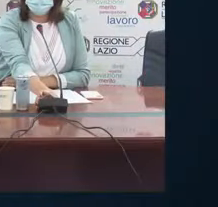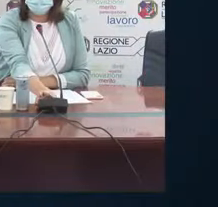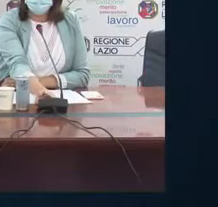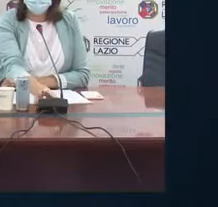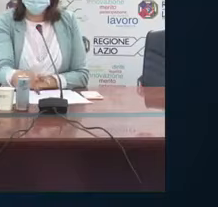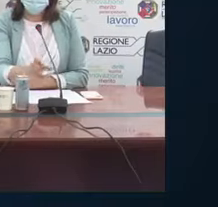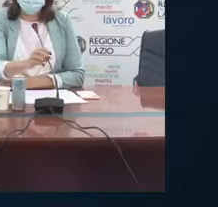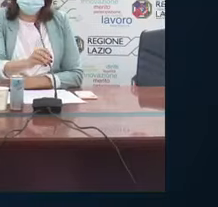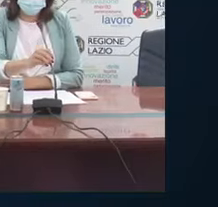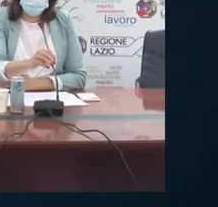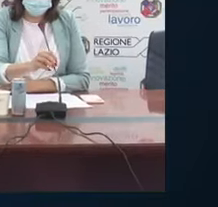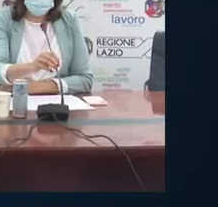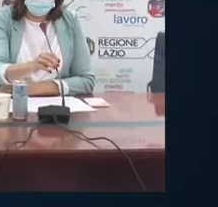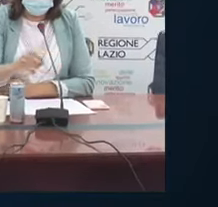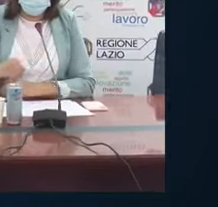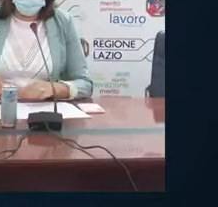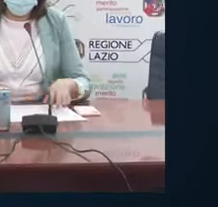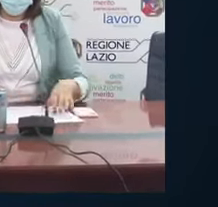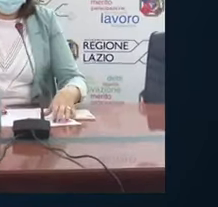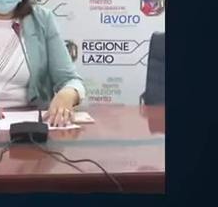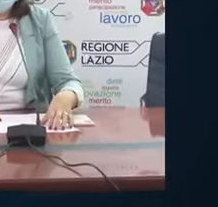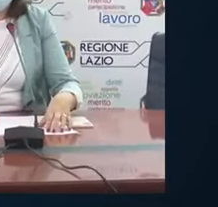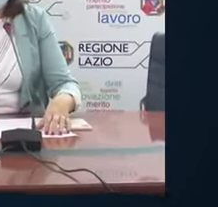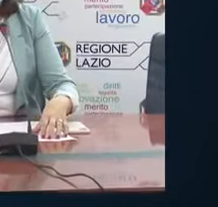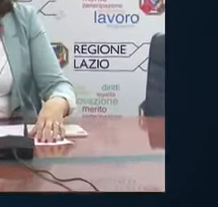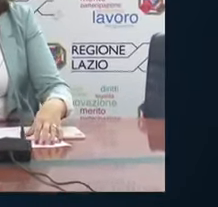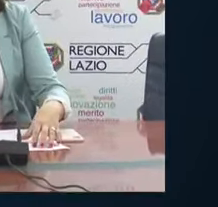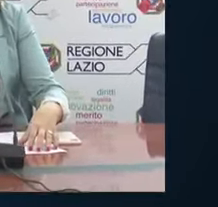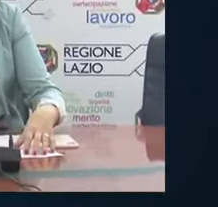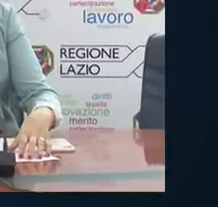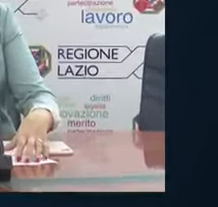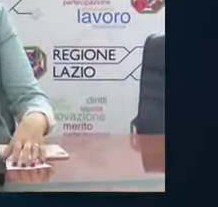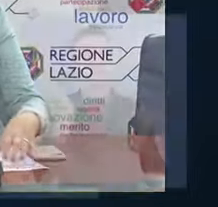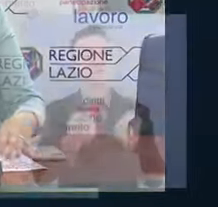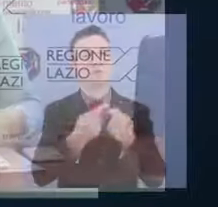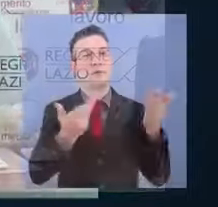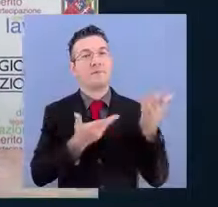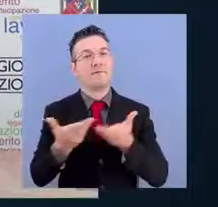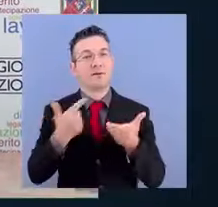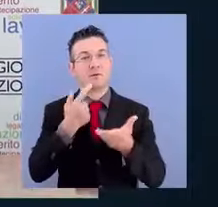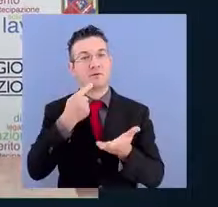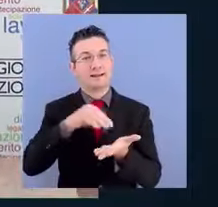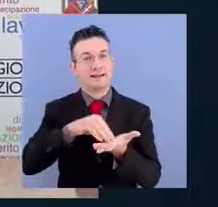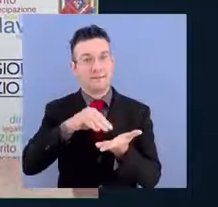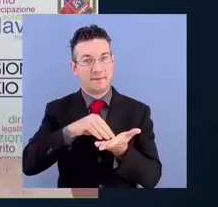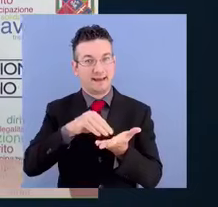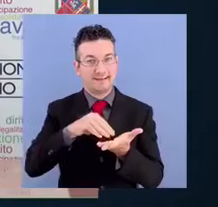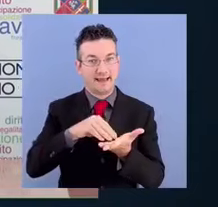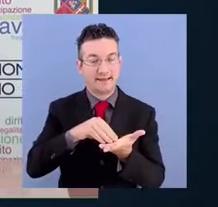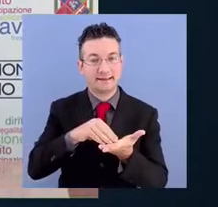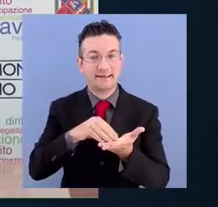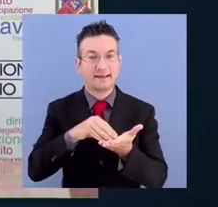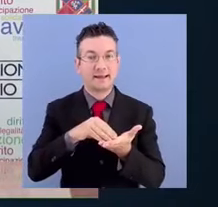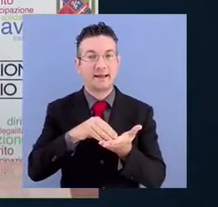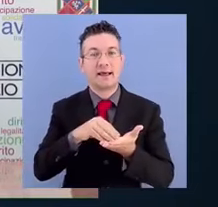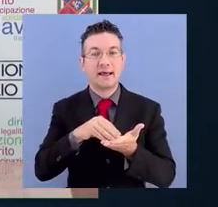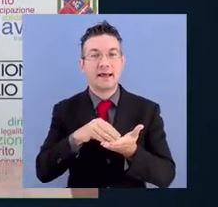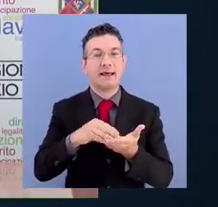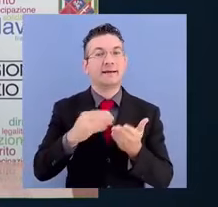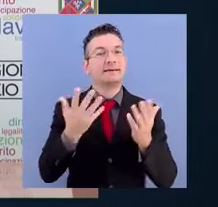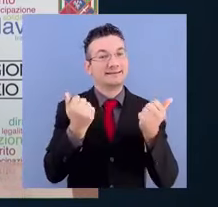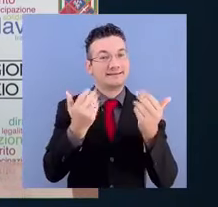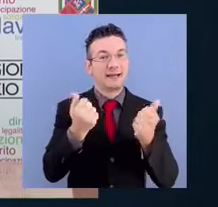buongiorno a tutti benvenuti ai presenti un saluto chi ci segue in diretta